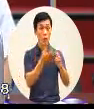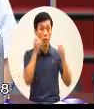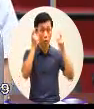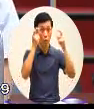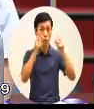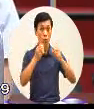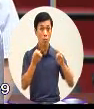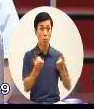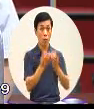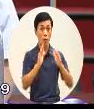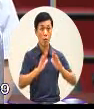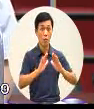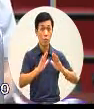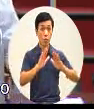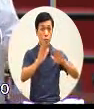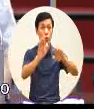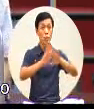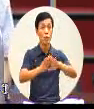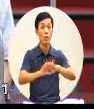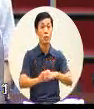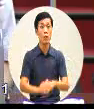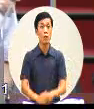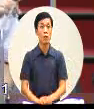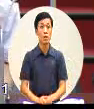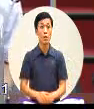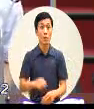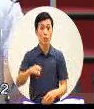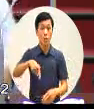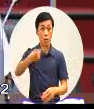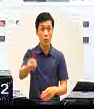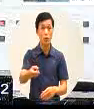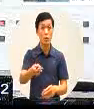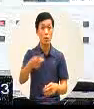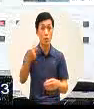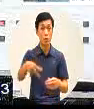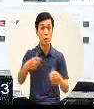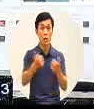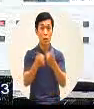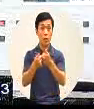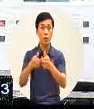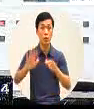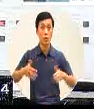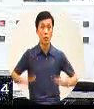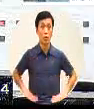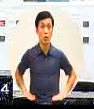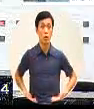谢。休好，关下一节，好再开始咨询。 好，休息10分钟啊。